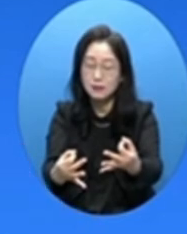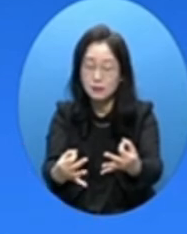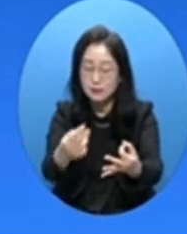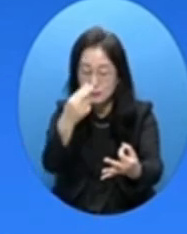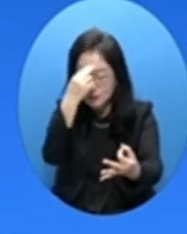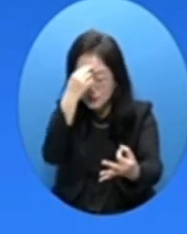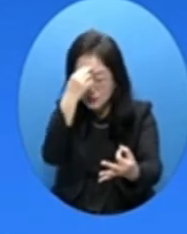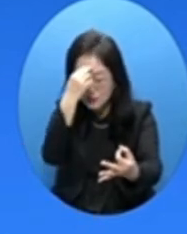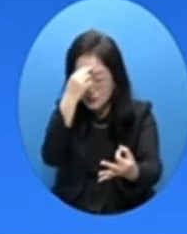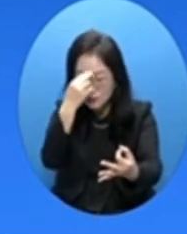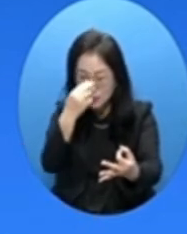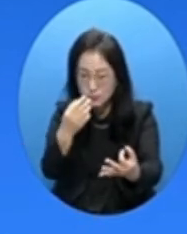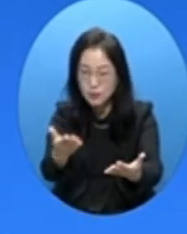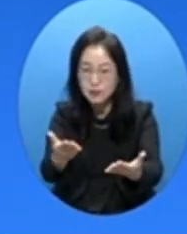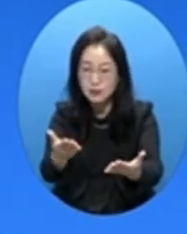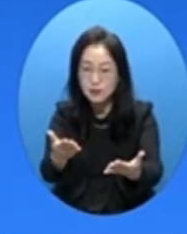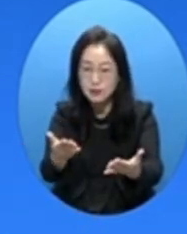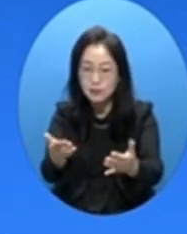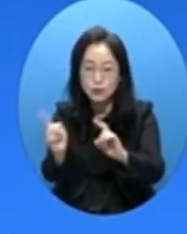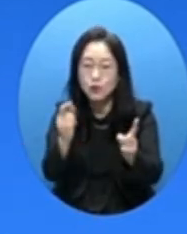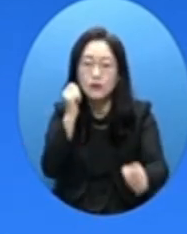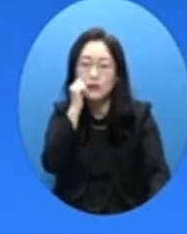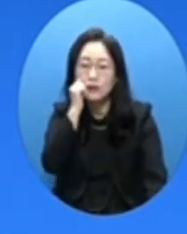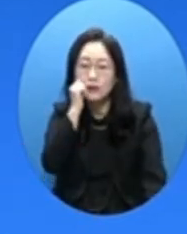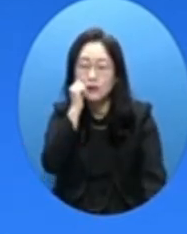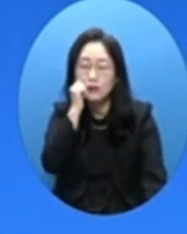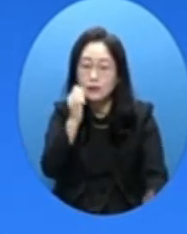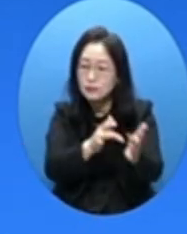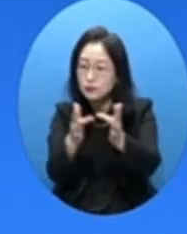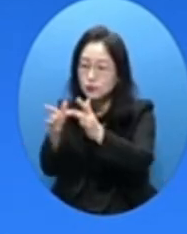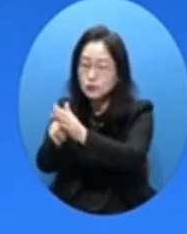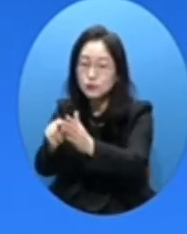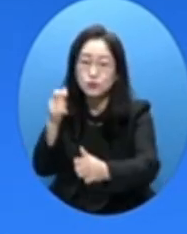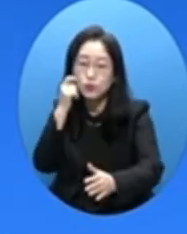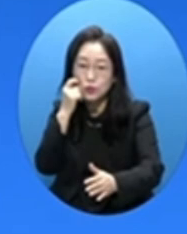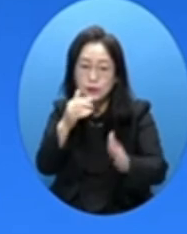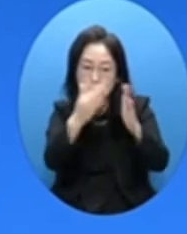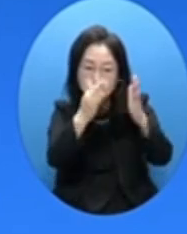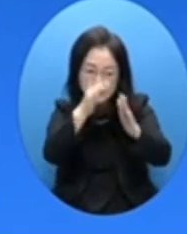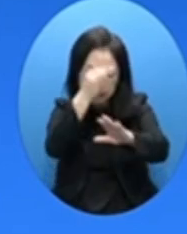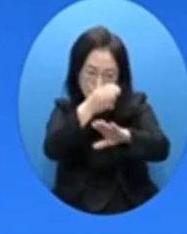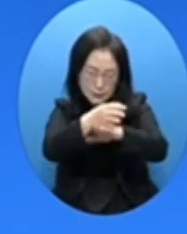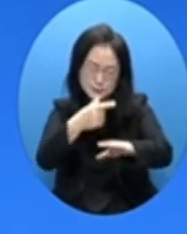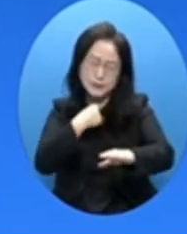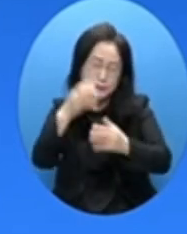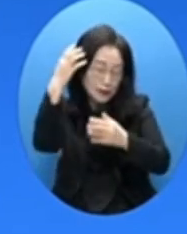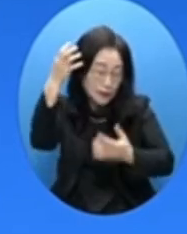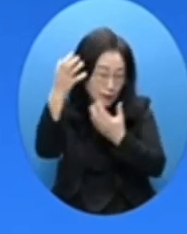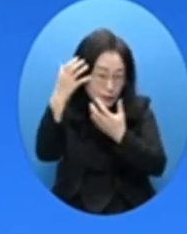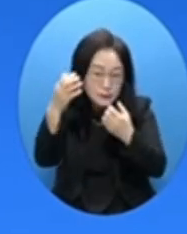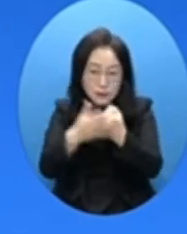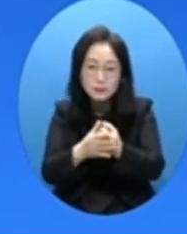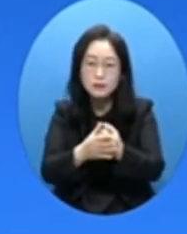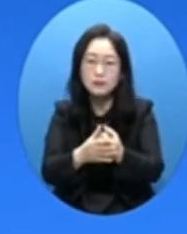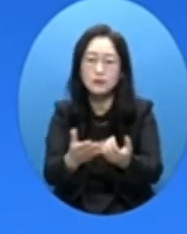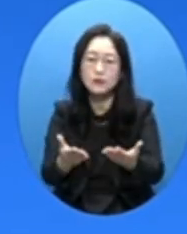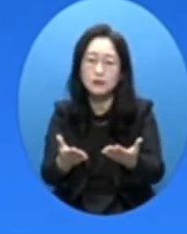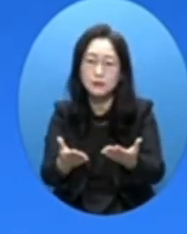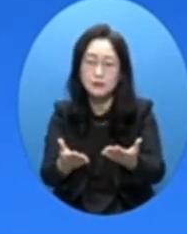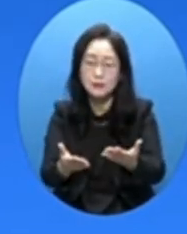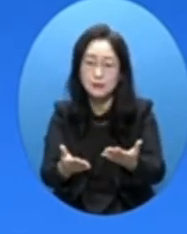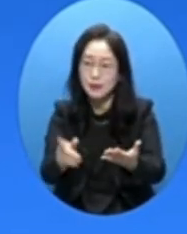예수님의 삶의 목적이 돼야 되는데 집이 살면 목적이다 보고 한 번에